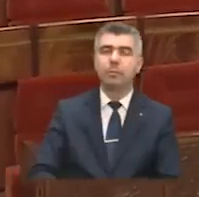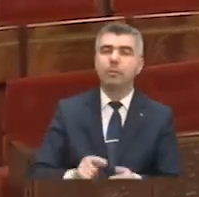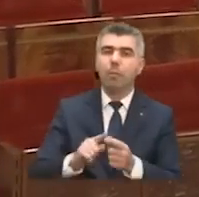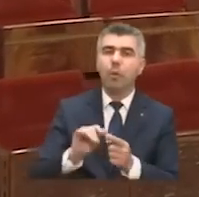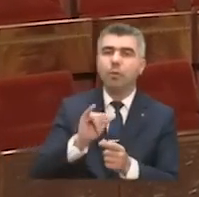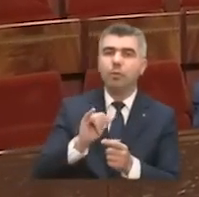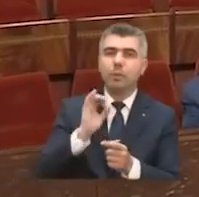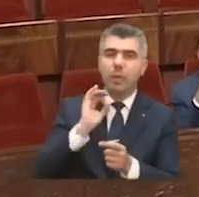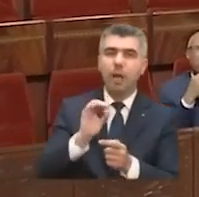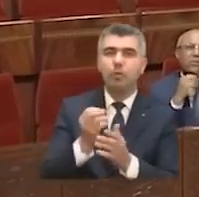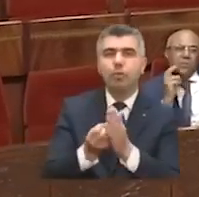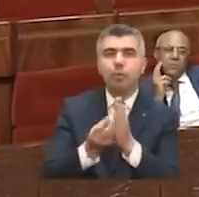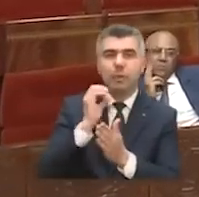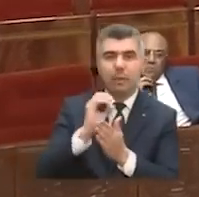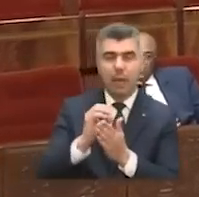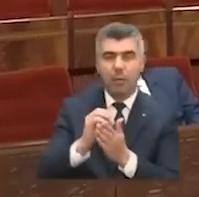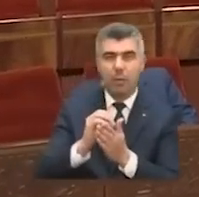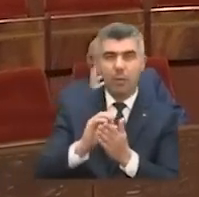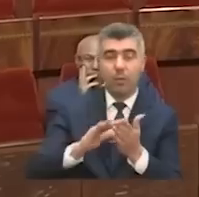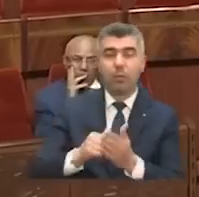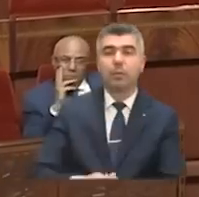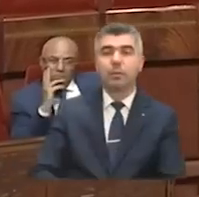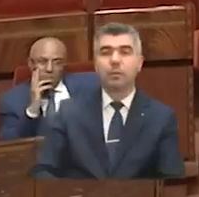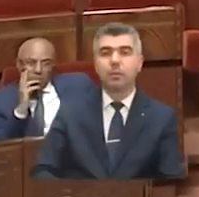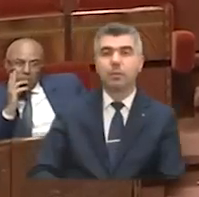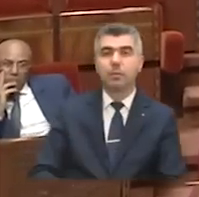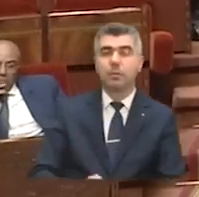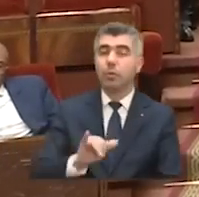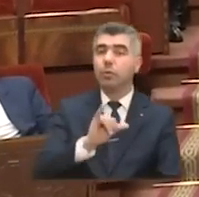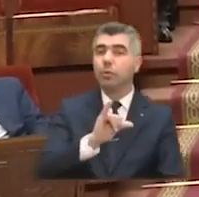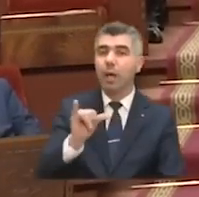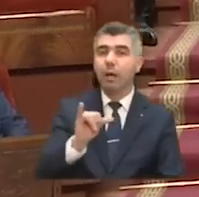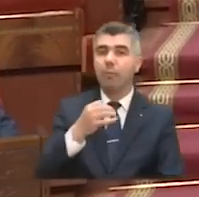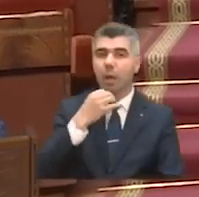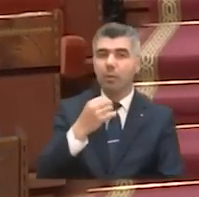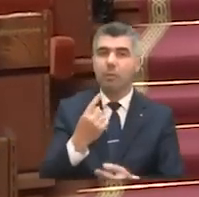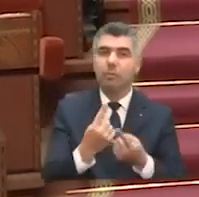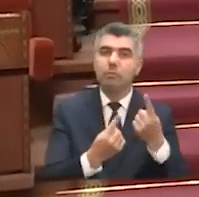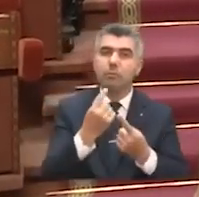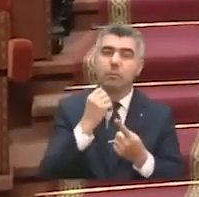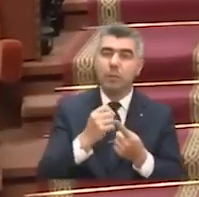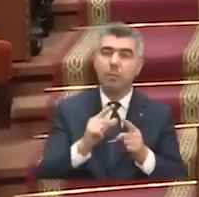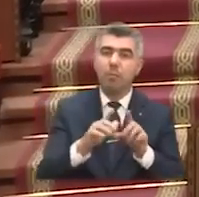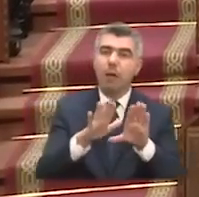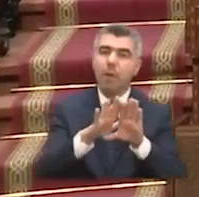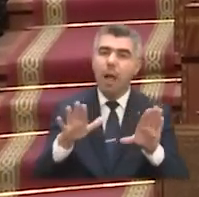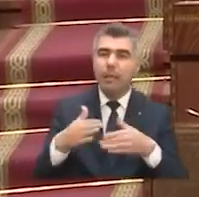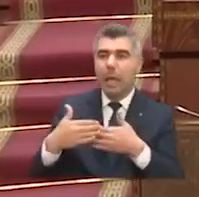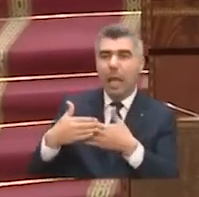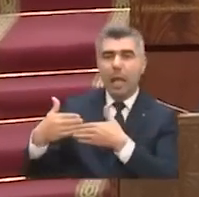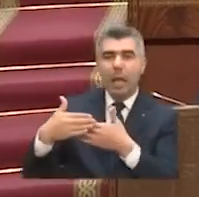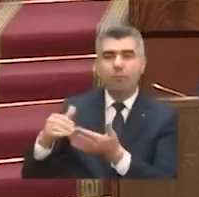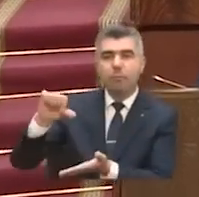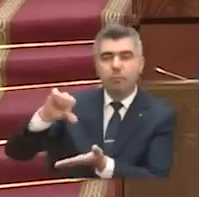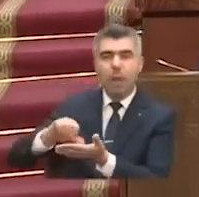وغادي يدير إعادة النار. ما يمكنش نديرو يعني مخططات باسكو شي واحد عنده الأرض حدا شي بلاصة وخصني نديرها